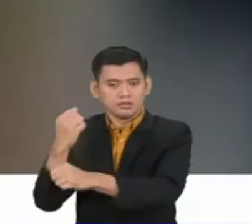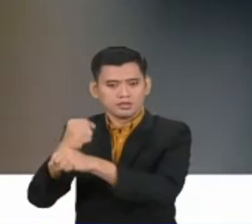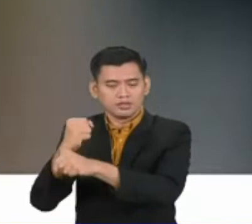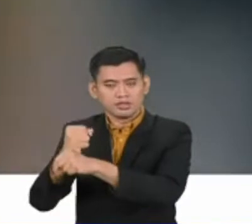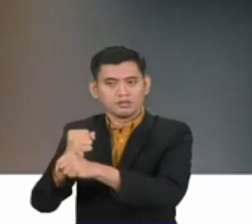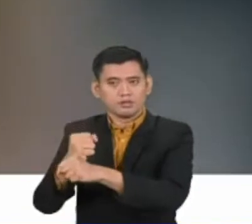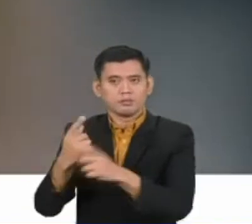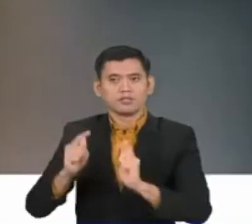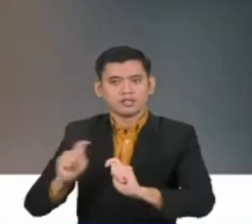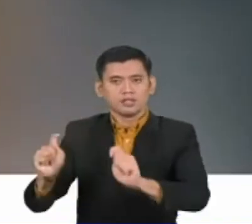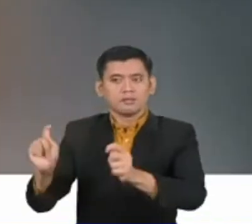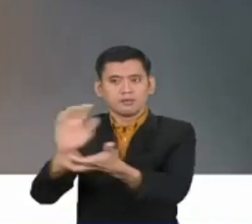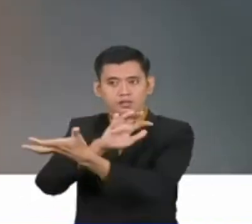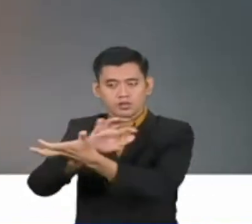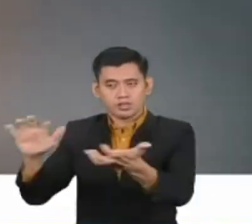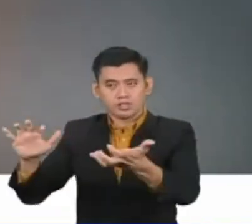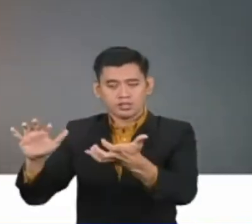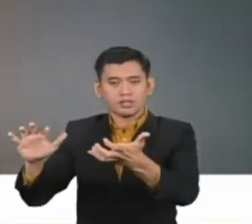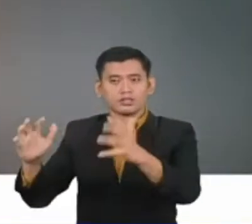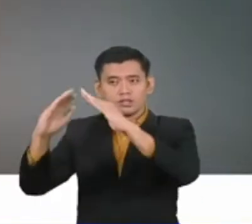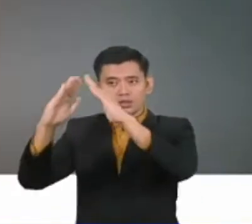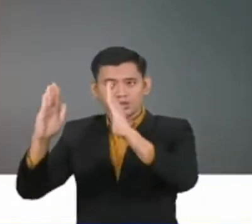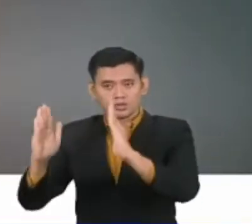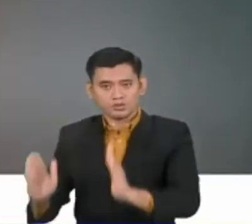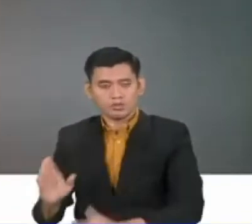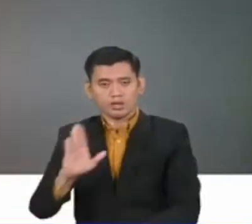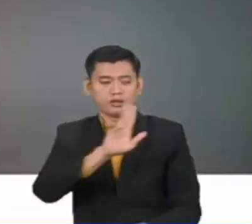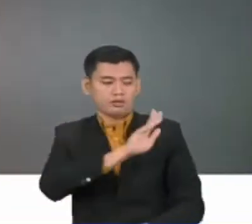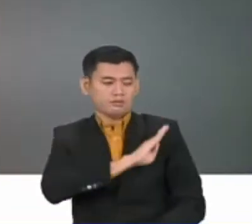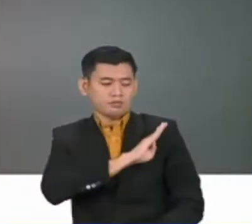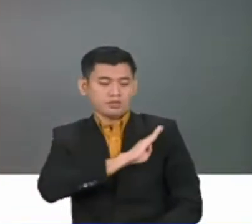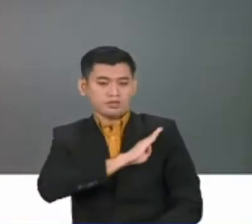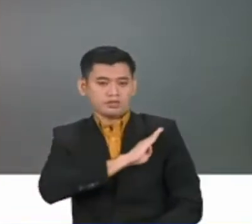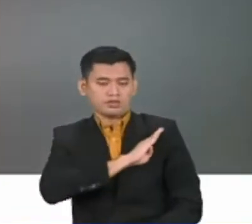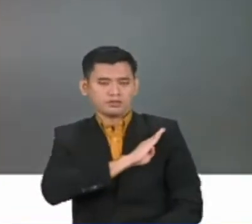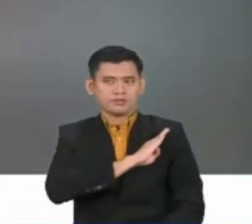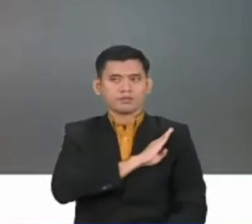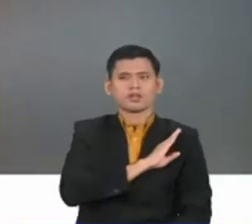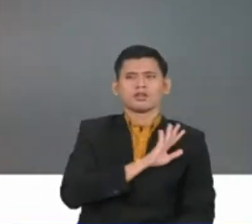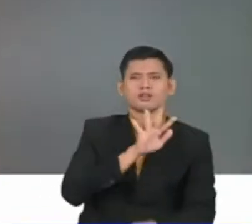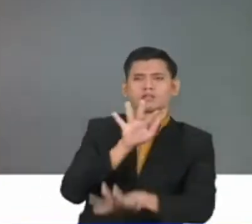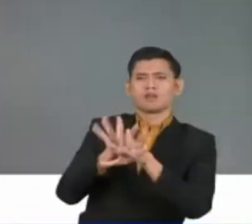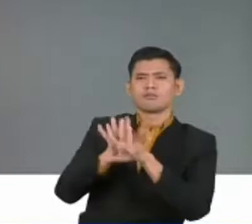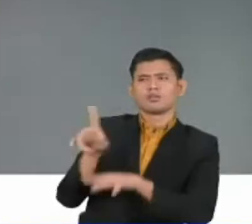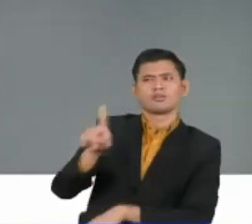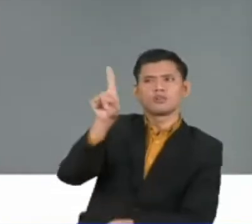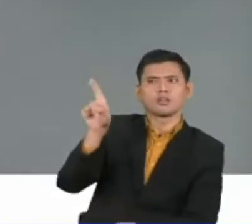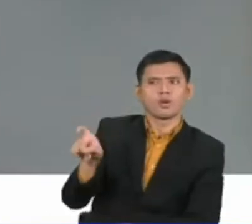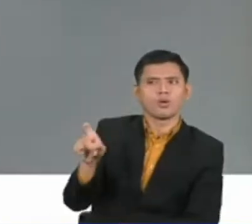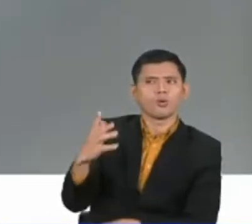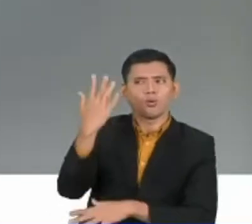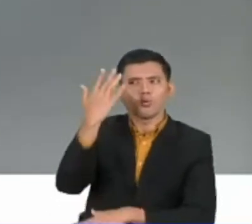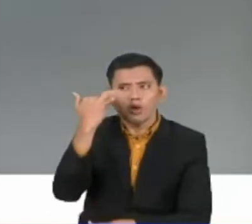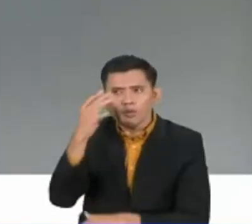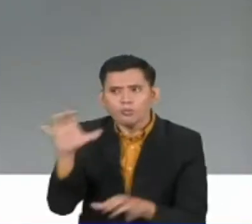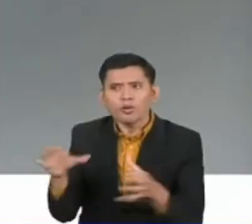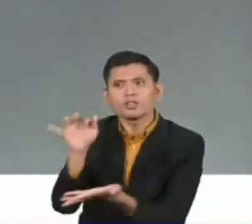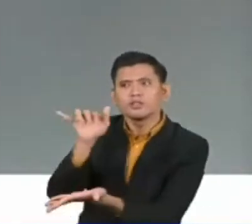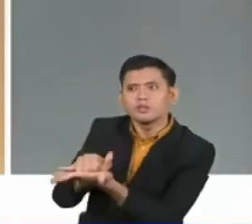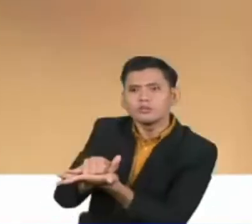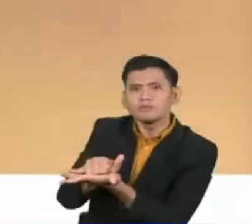majikannya. Video berkenaan mendapat pelbagai reaksi dalam kalangan warga maya yang mempersoalkan tindakannya.